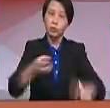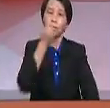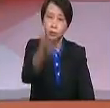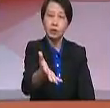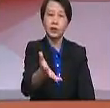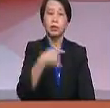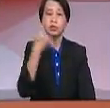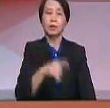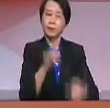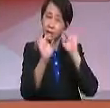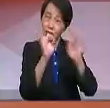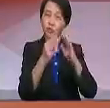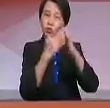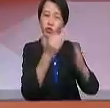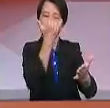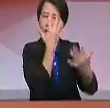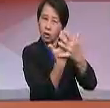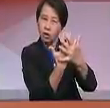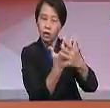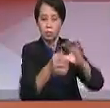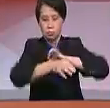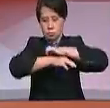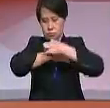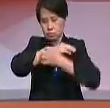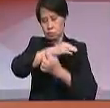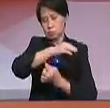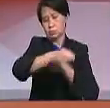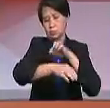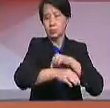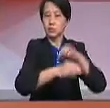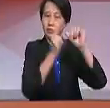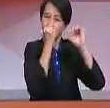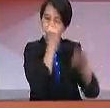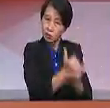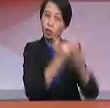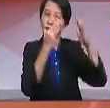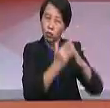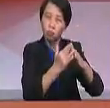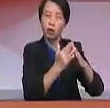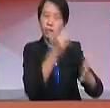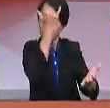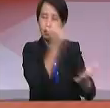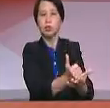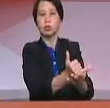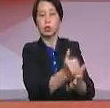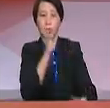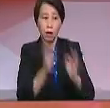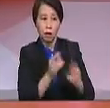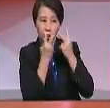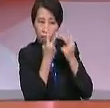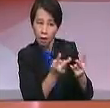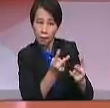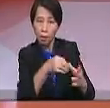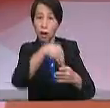dalam kuarantin memakai gelang kuarantin ataupun wristband ini, jika didapati